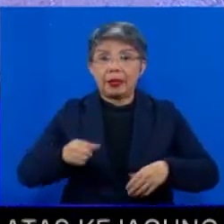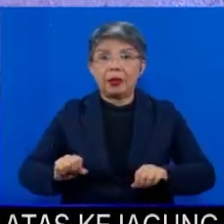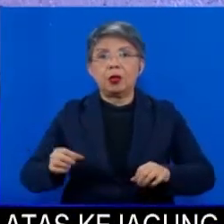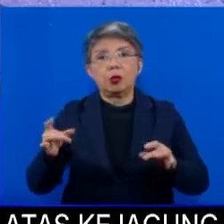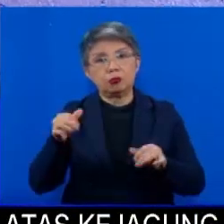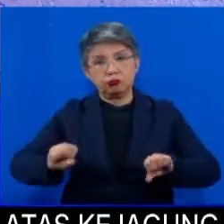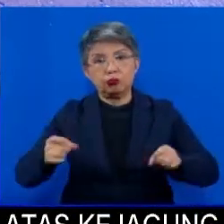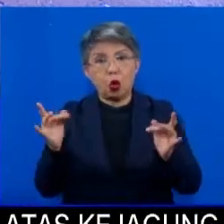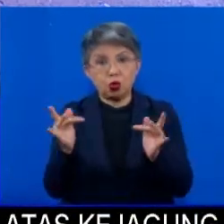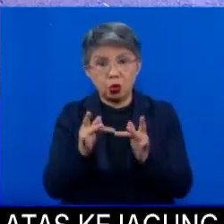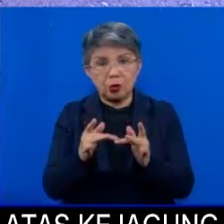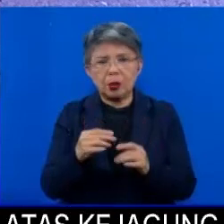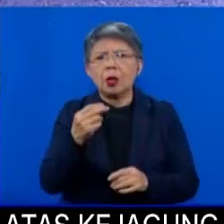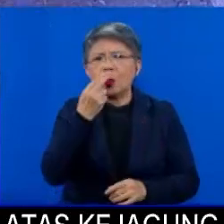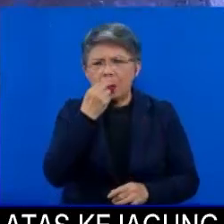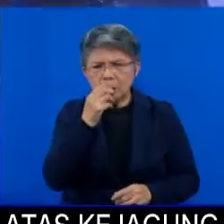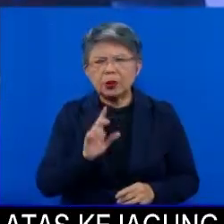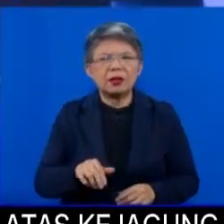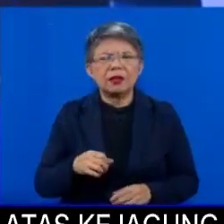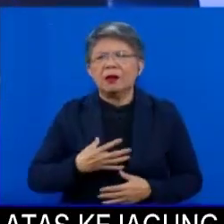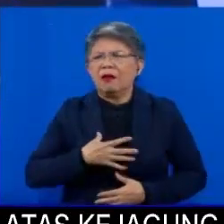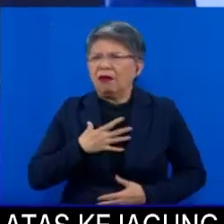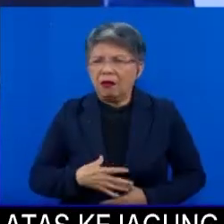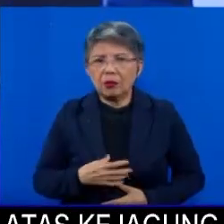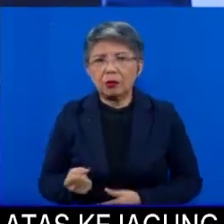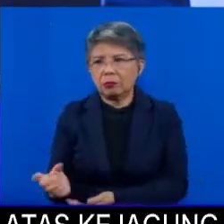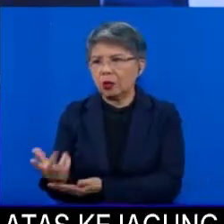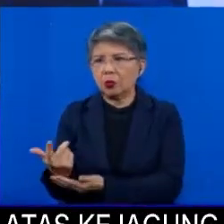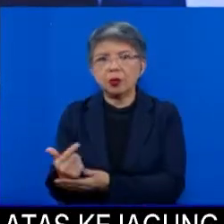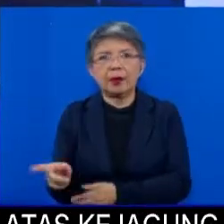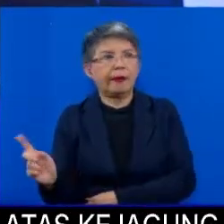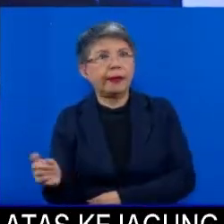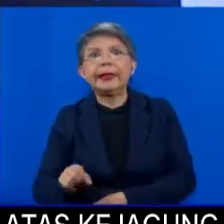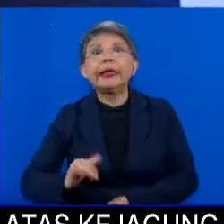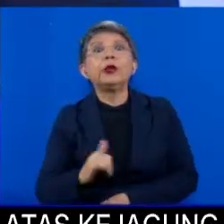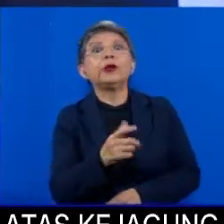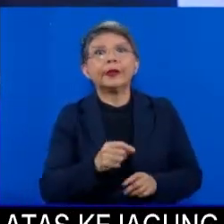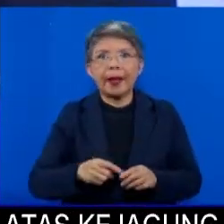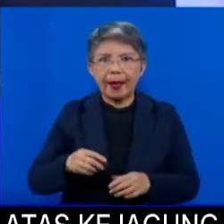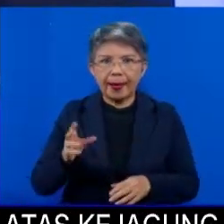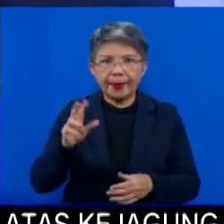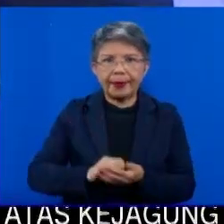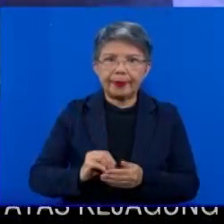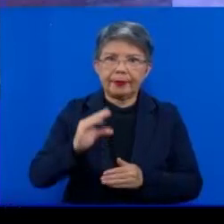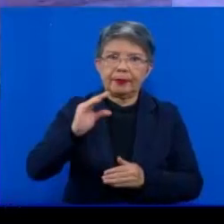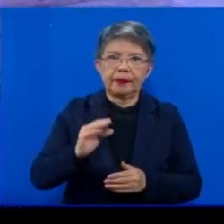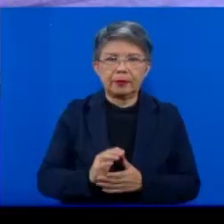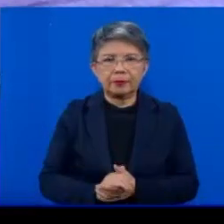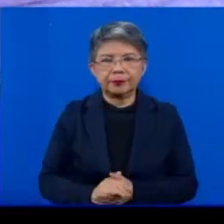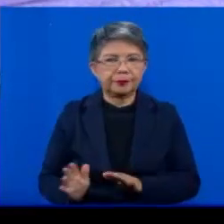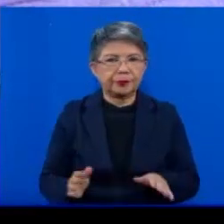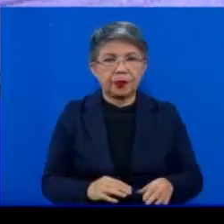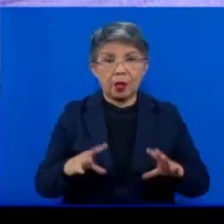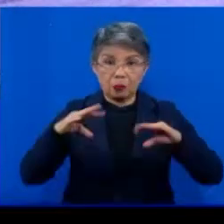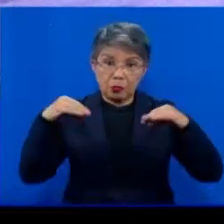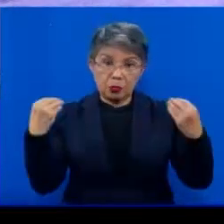ojol, warga Kota Bandung juga mengeluhkan tarif liar angkutan kota yang juga naik sejak kenaikan harga BBM. Sementara itu dalam